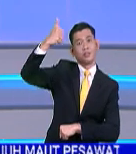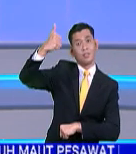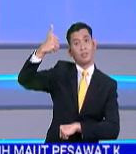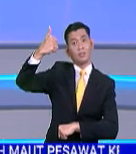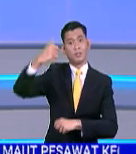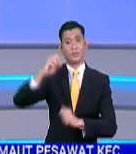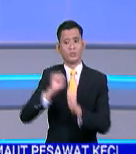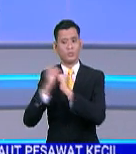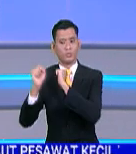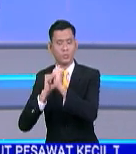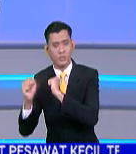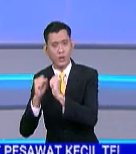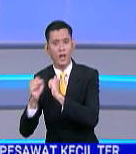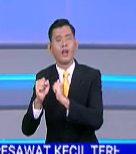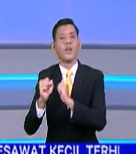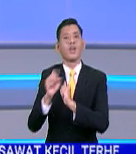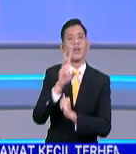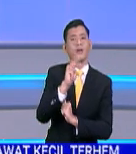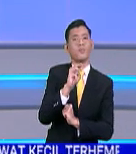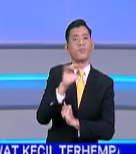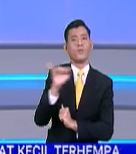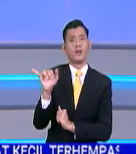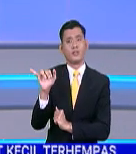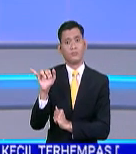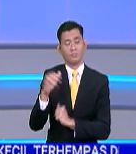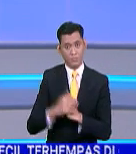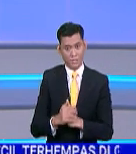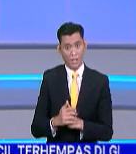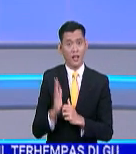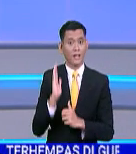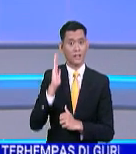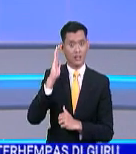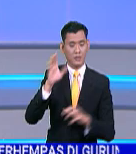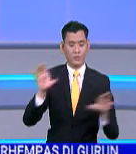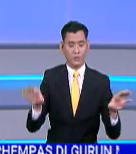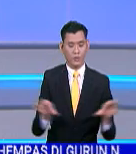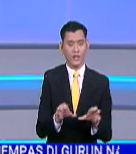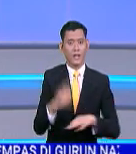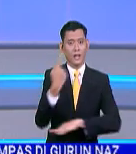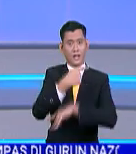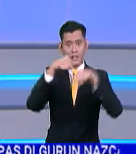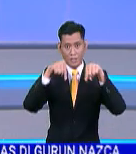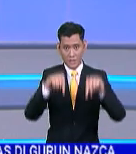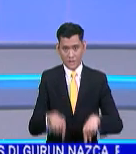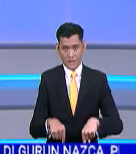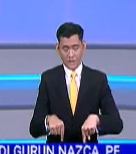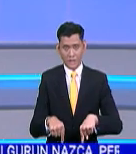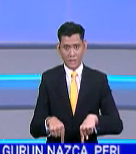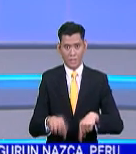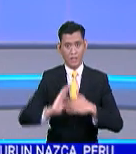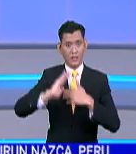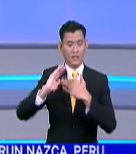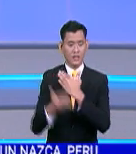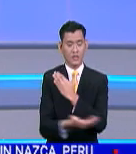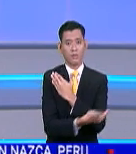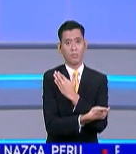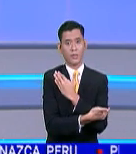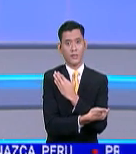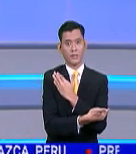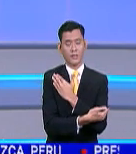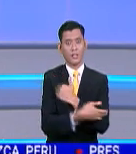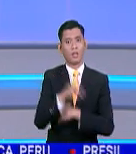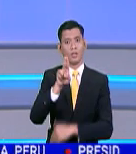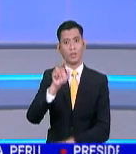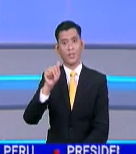perlumbaan larian M1. Aksi tersebut berlangsung pada hari ini di Hotel Media One Dubai, Emiriah Arab Bersatu.